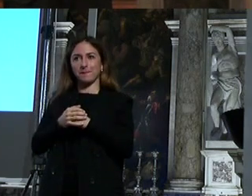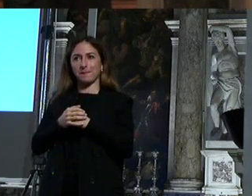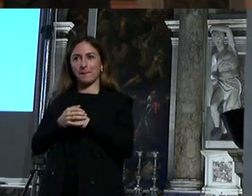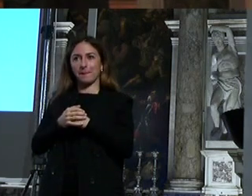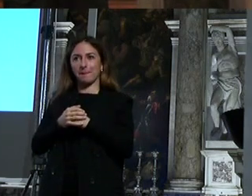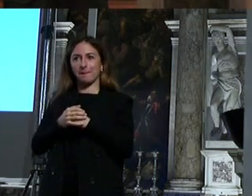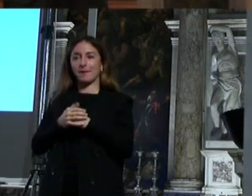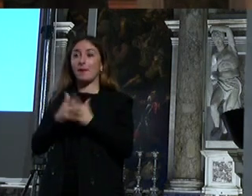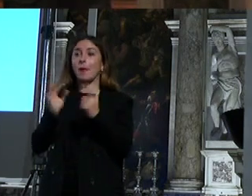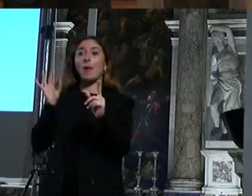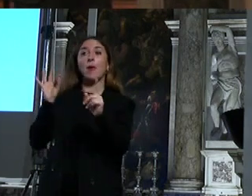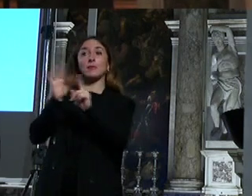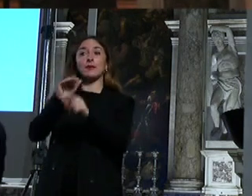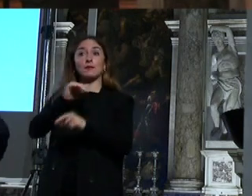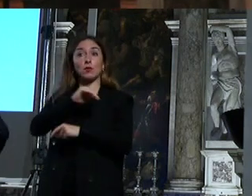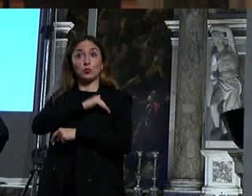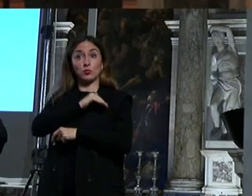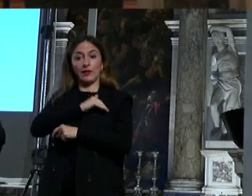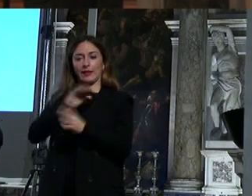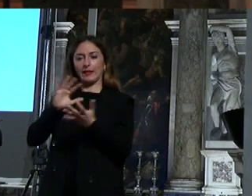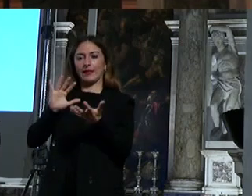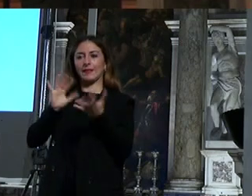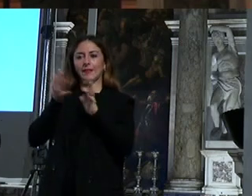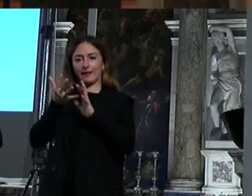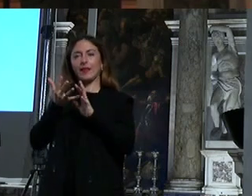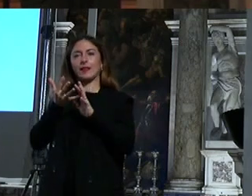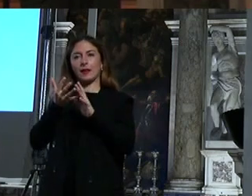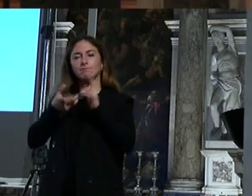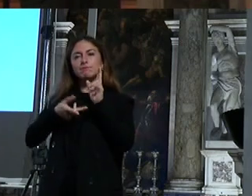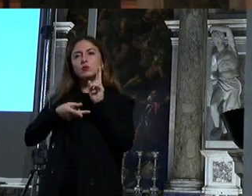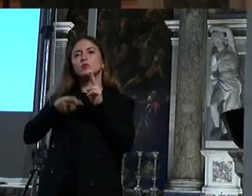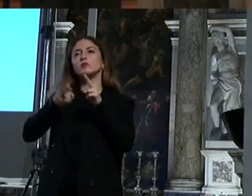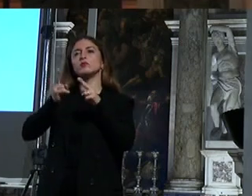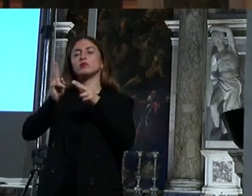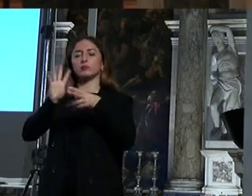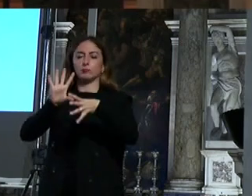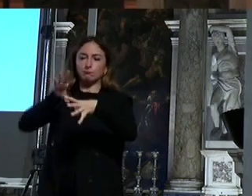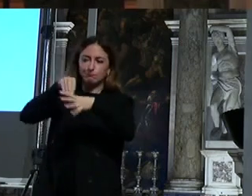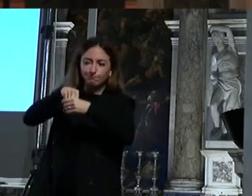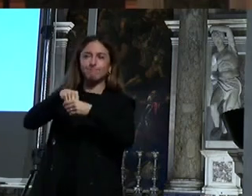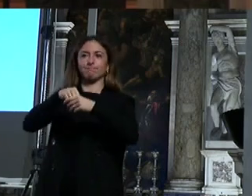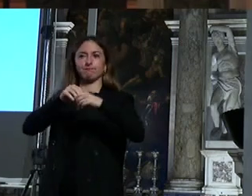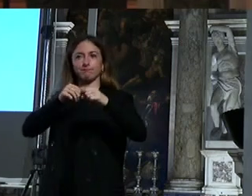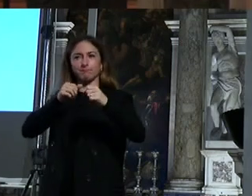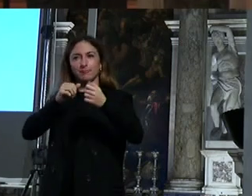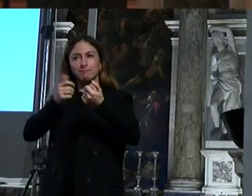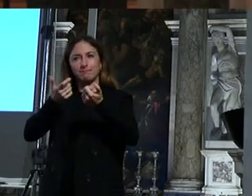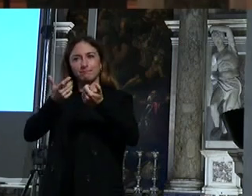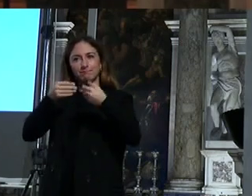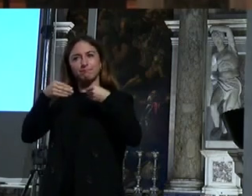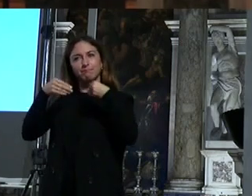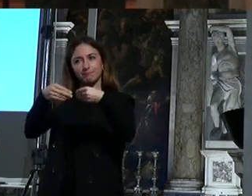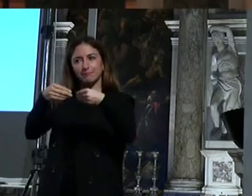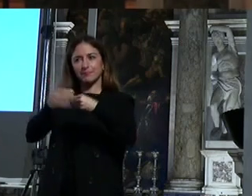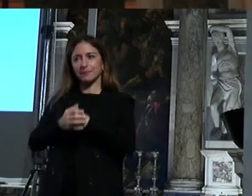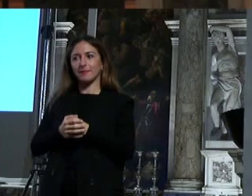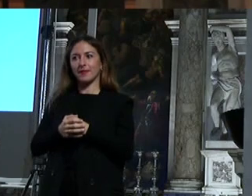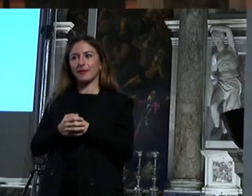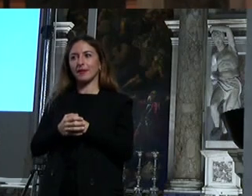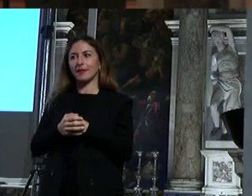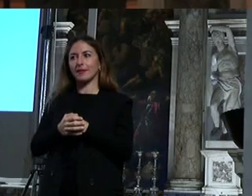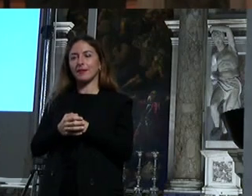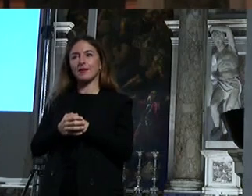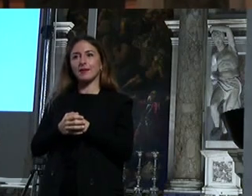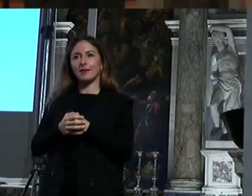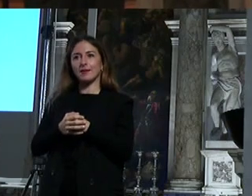gli studenti diventino ancora più parte attiva e, voglio dire, avere l'occasione